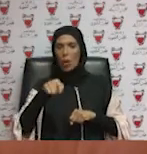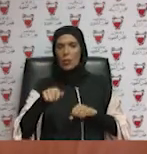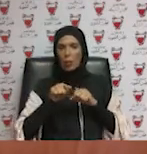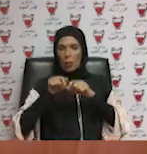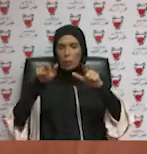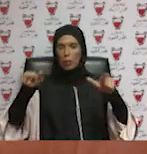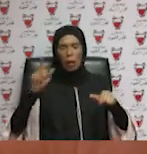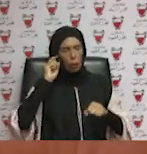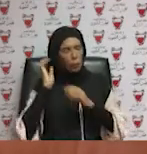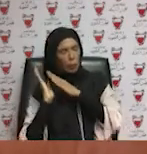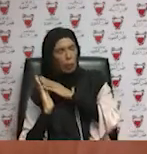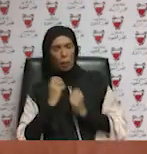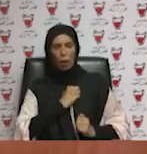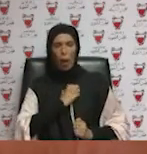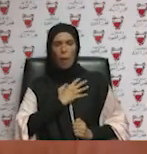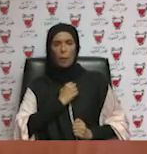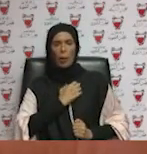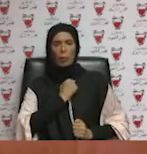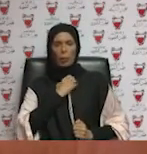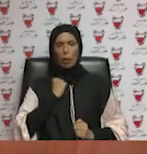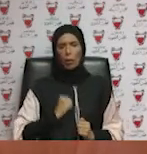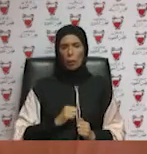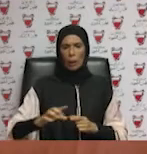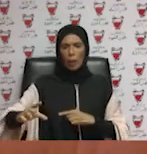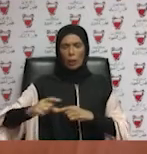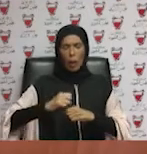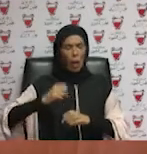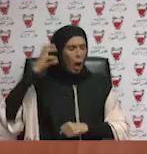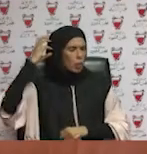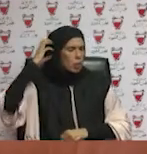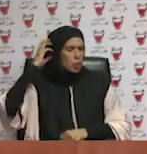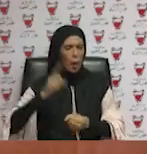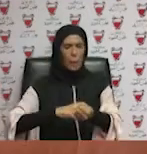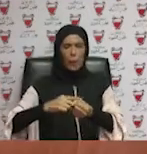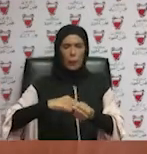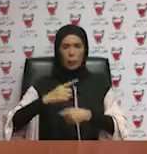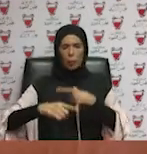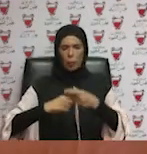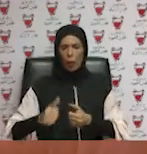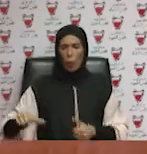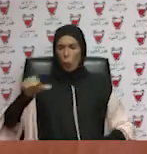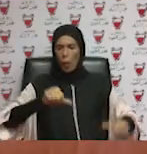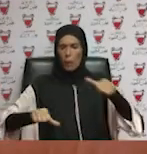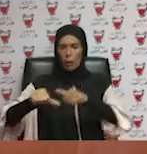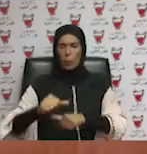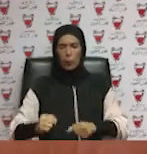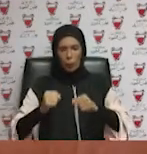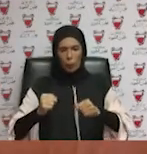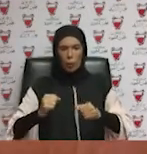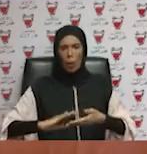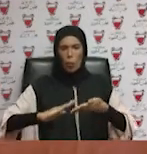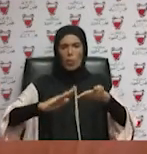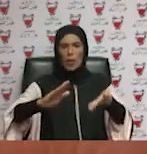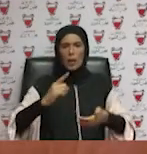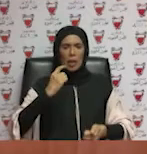التخدير، فنية أمراض القلب، فنية التوصيل العصبية لجميع العمليات المعقدة، مساعدي طب